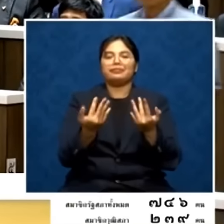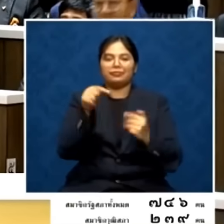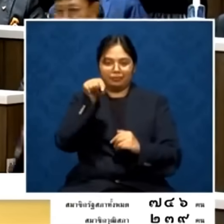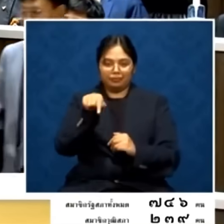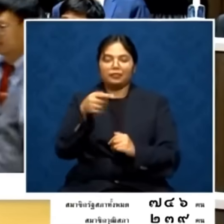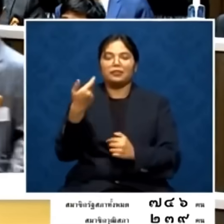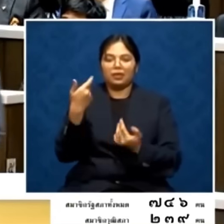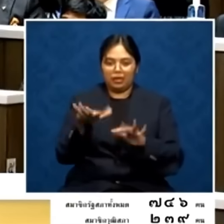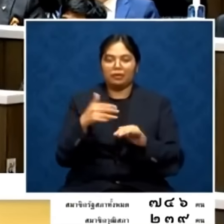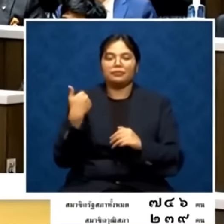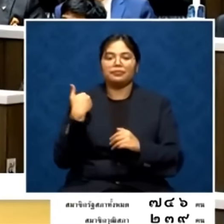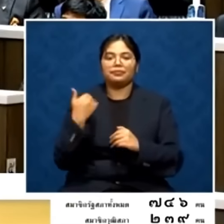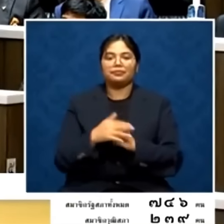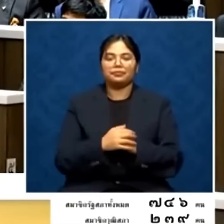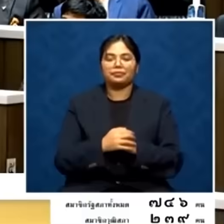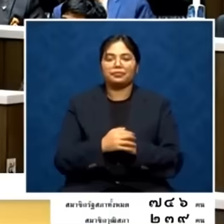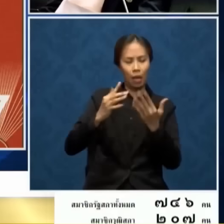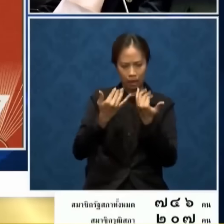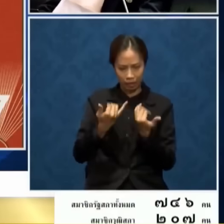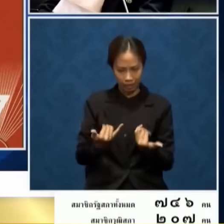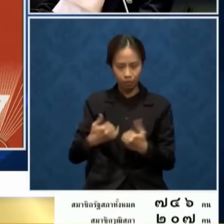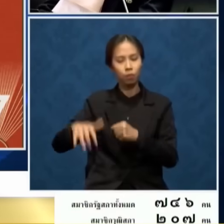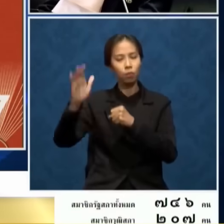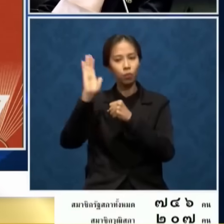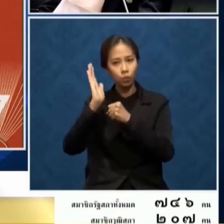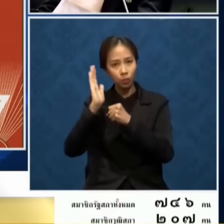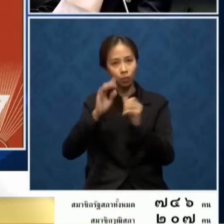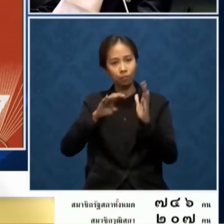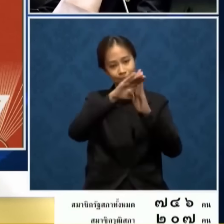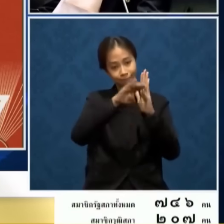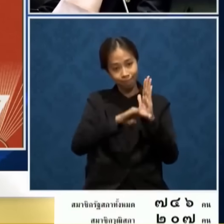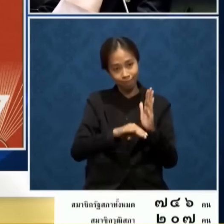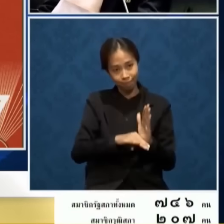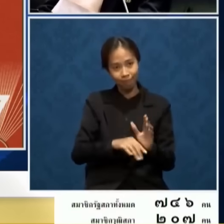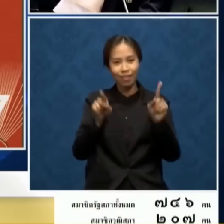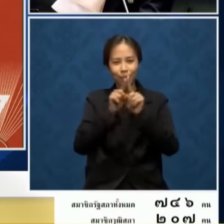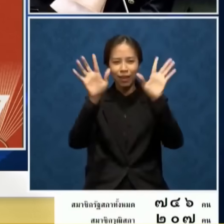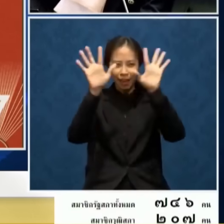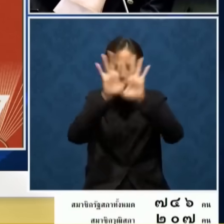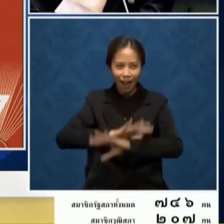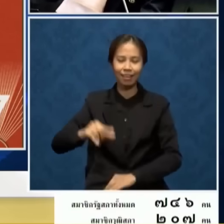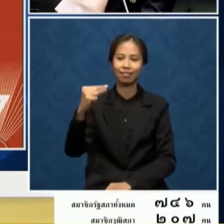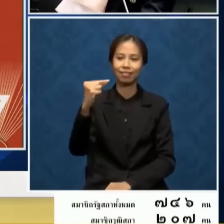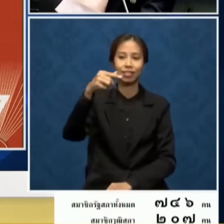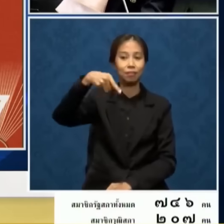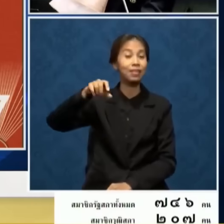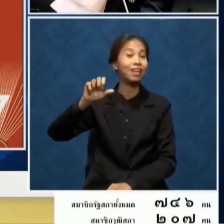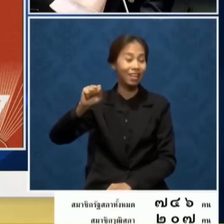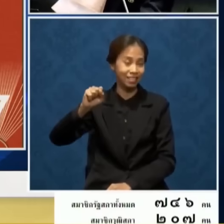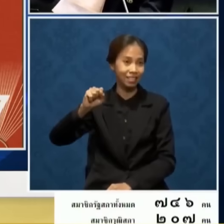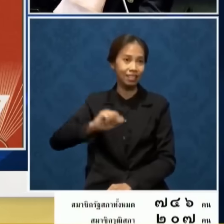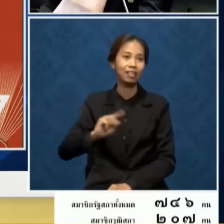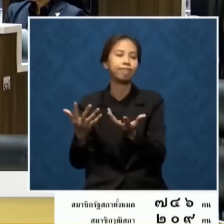ก็คือกันกับนโยบายรัฐบาลที่สิริกัญญาเธอประดิษฐ์คำแดกว่าไร้ทิศท